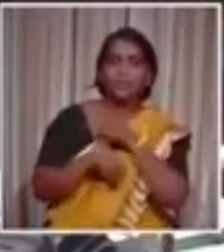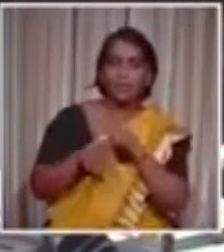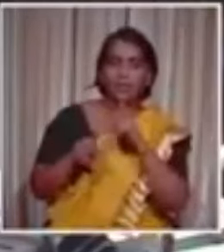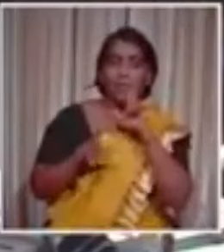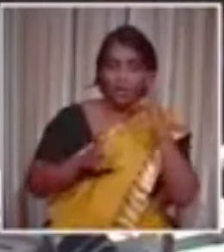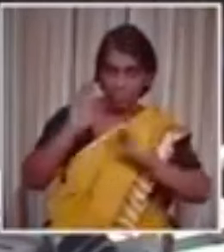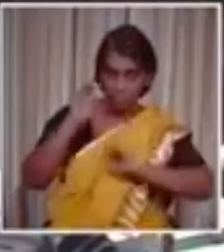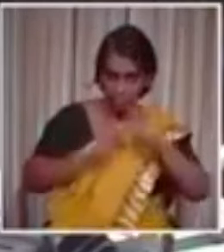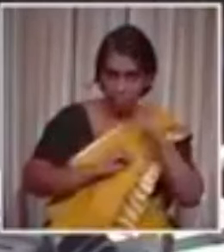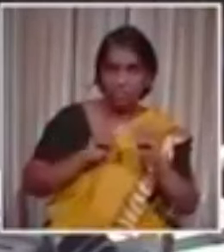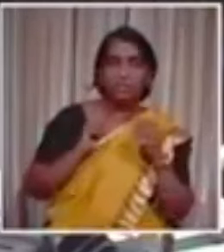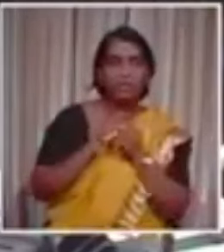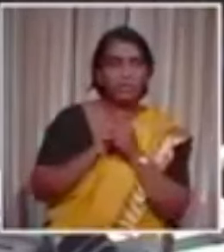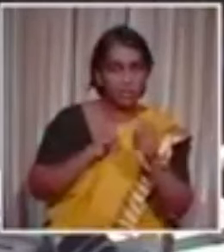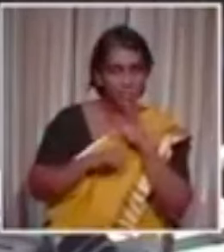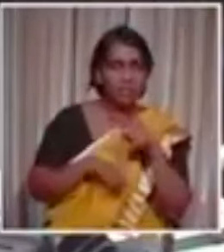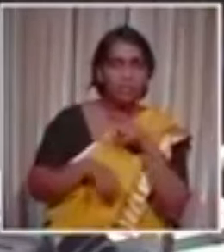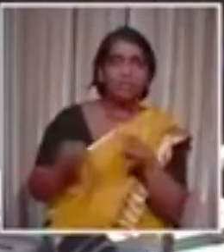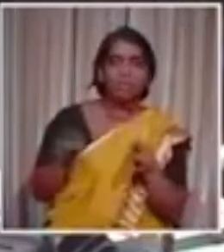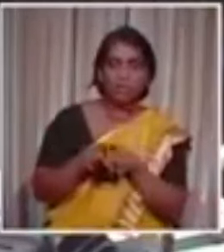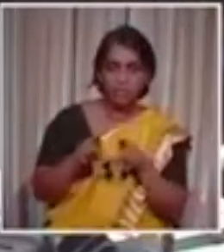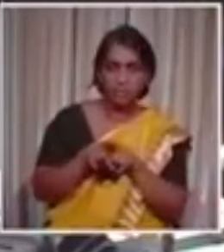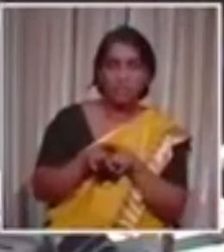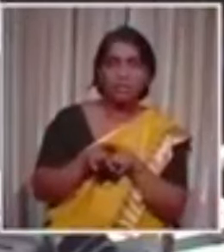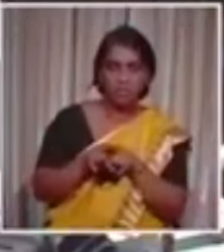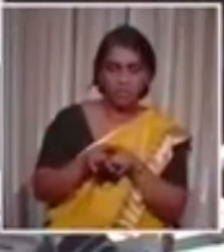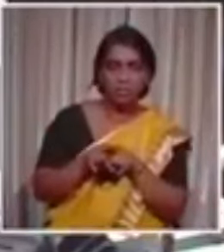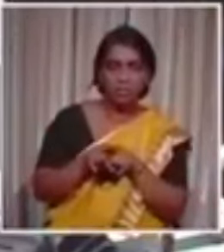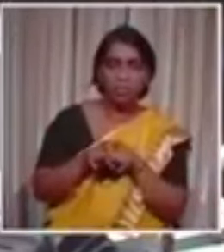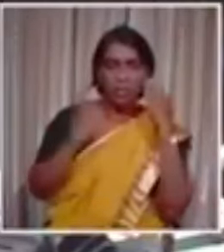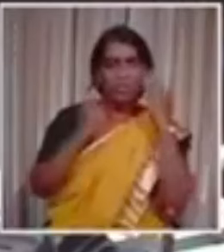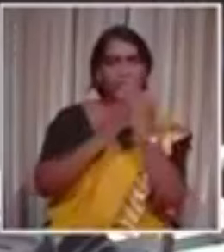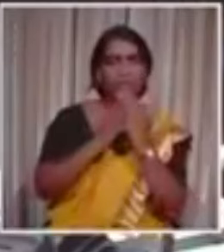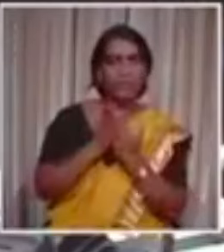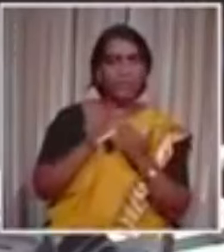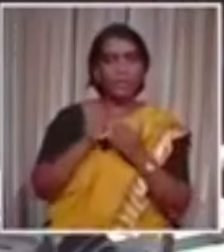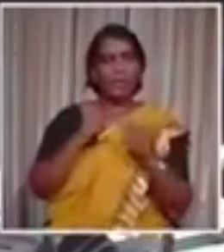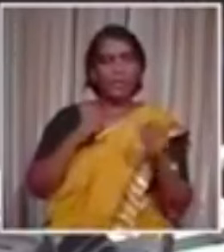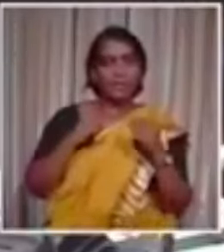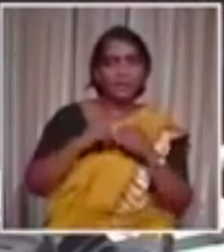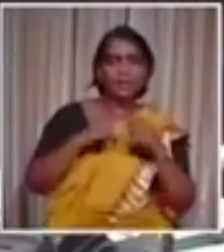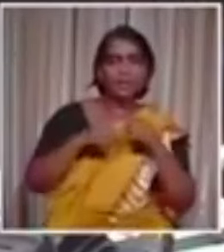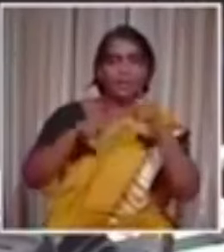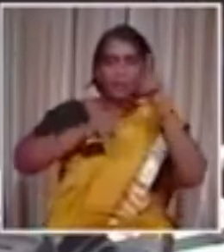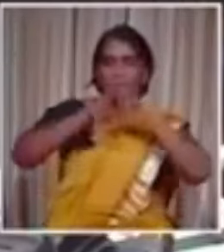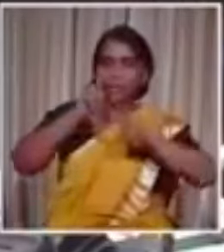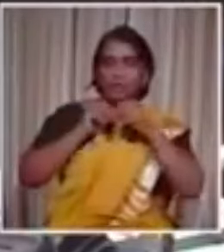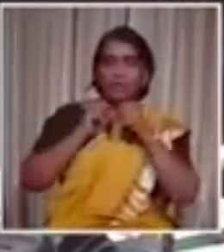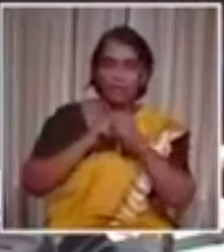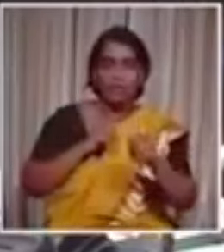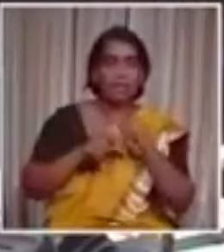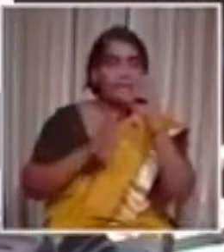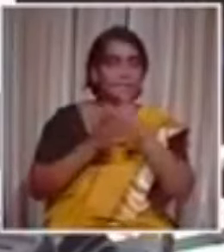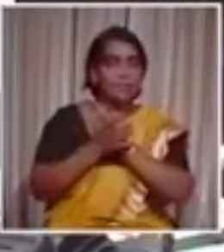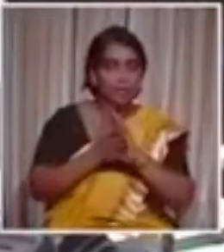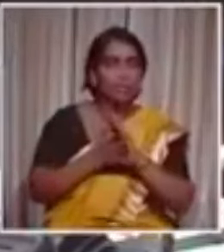suwa karanti bini Ranil Wickremesinghe mahatma ke palan kala itu. Ewake me tuma kiwa mukad triku nama le teltang sangkiri sampurna beradi. Chandi virakodi